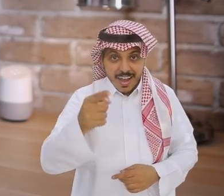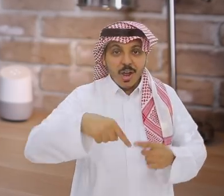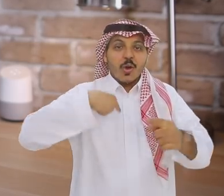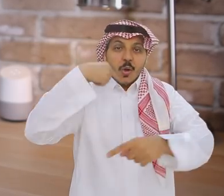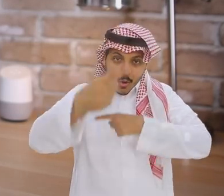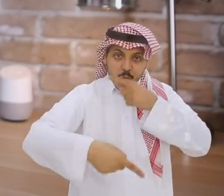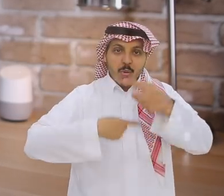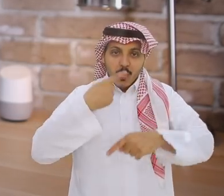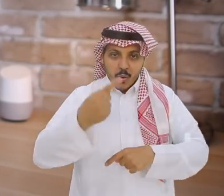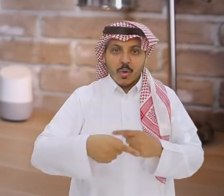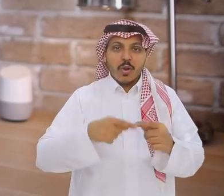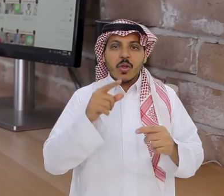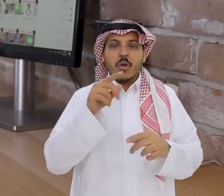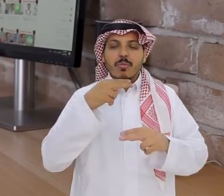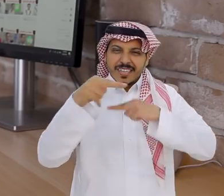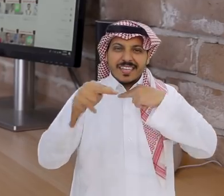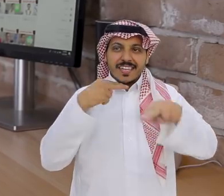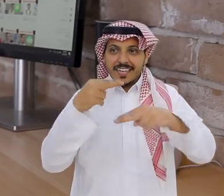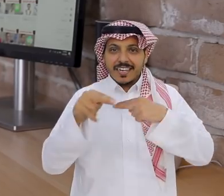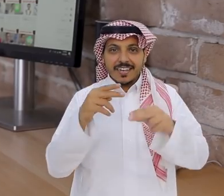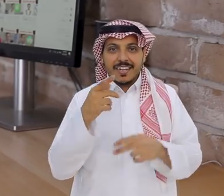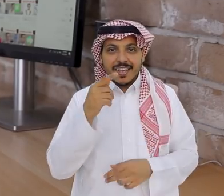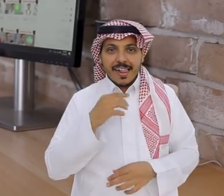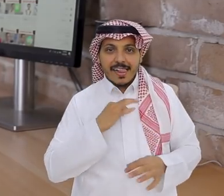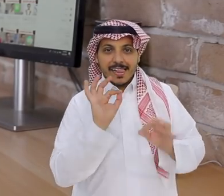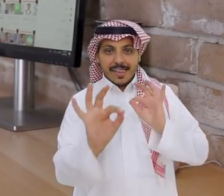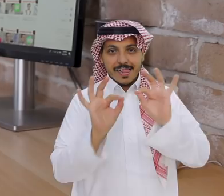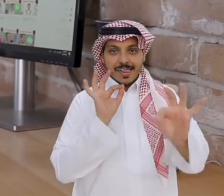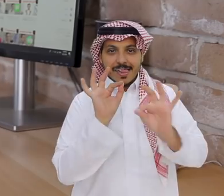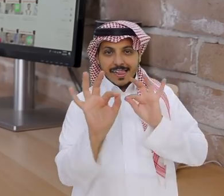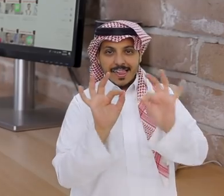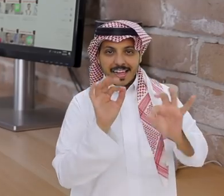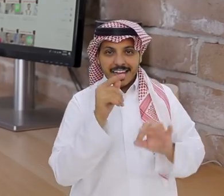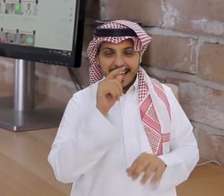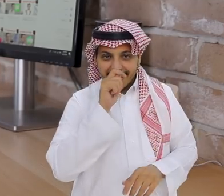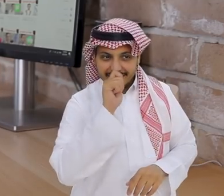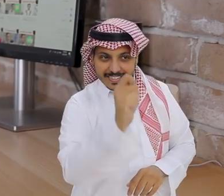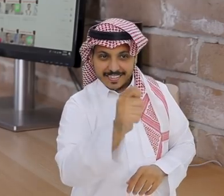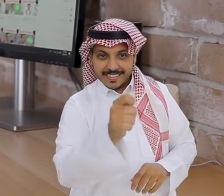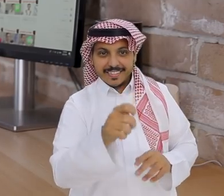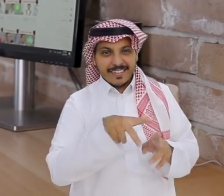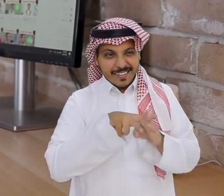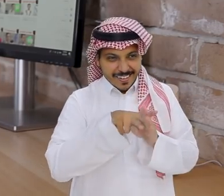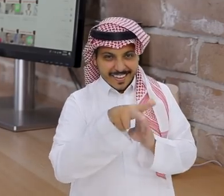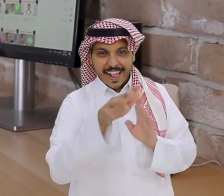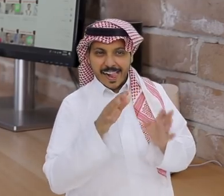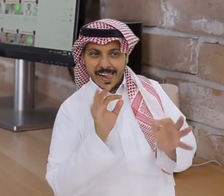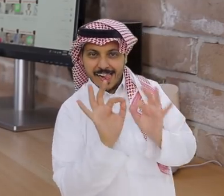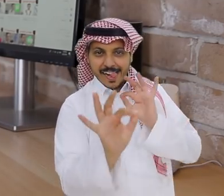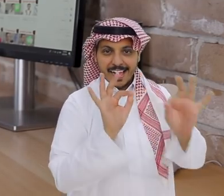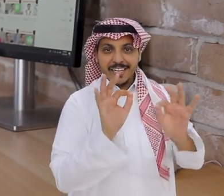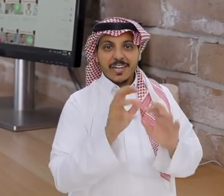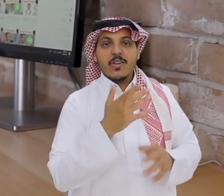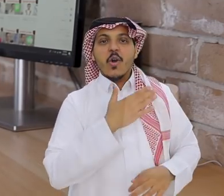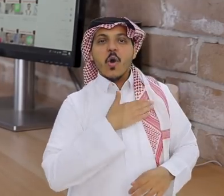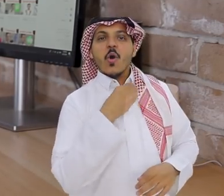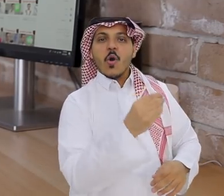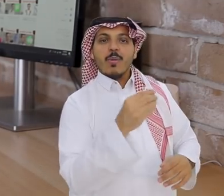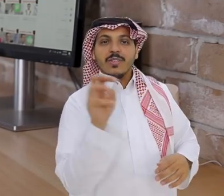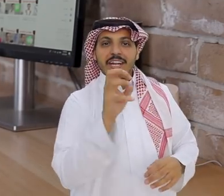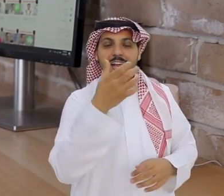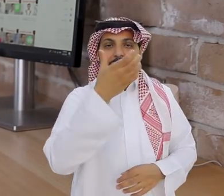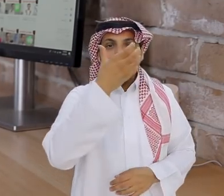على مواقع التواصل الاجتماعي، تريقة وذبة الكثير يتداولها من محبين شركة أبل